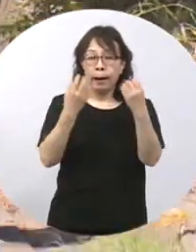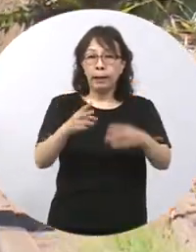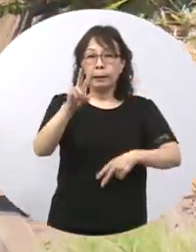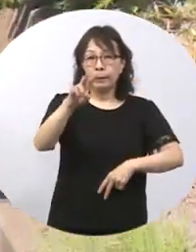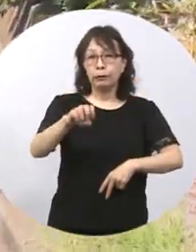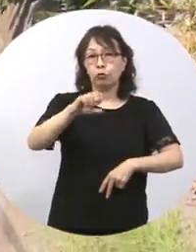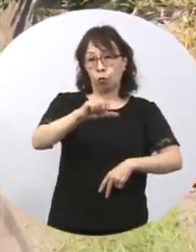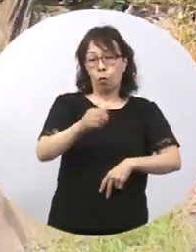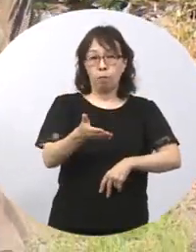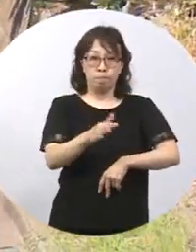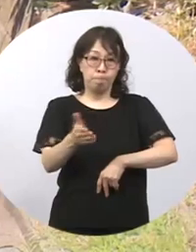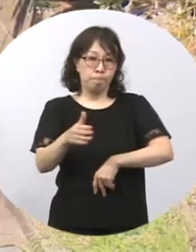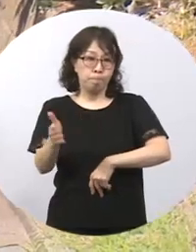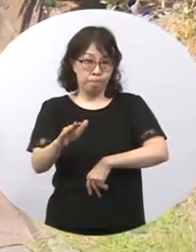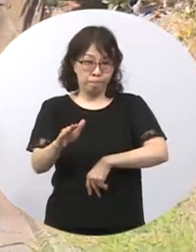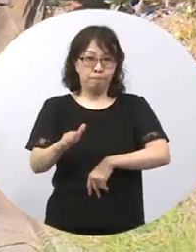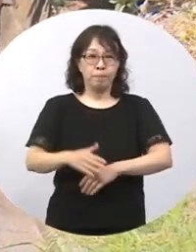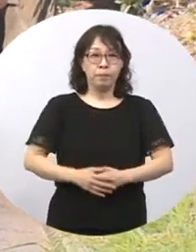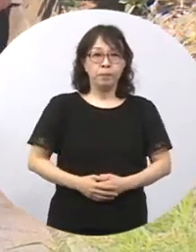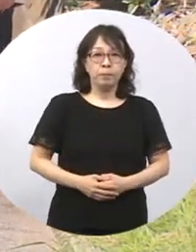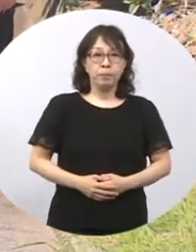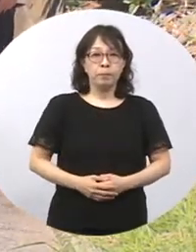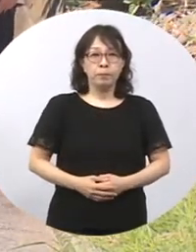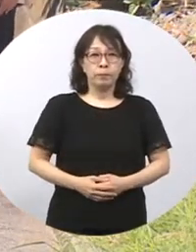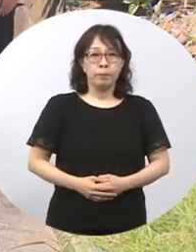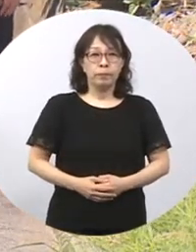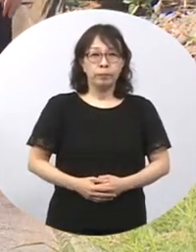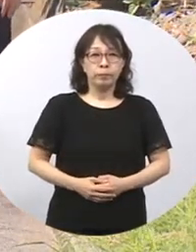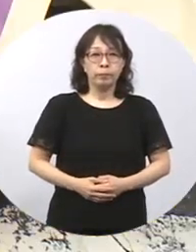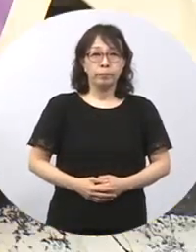所に設置しています。